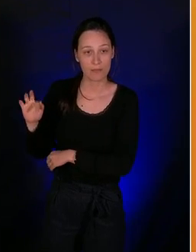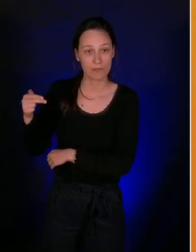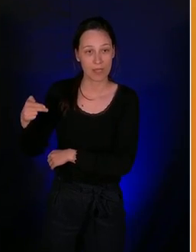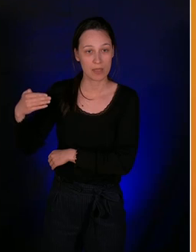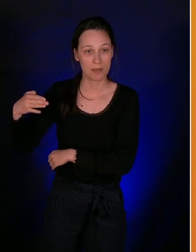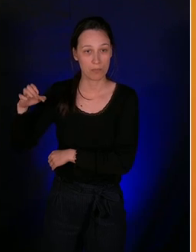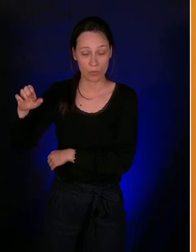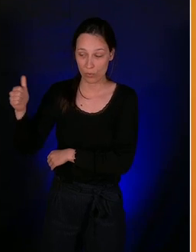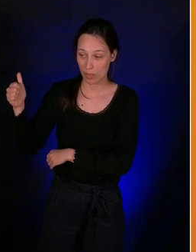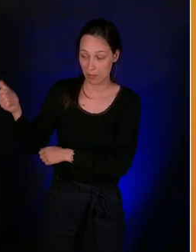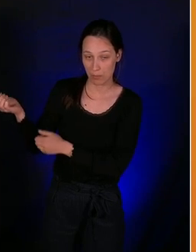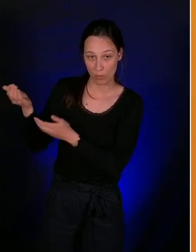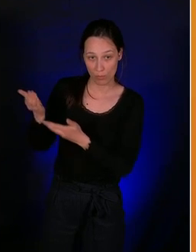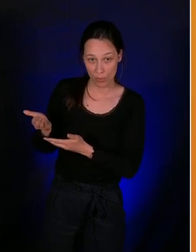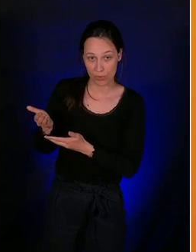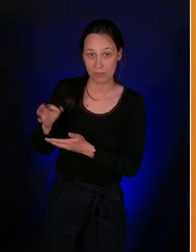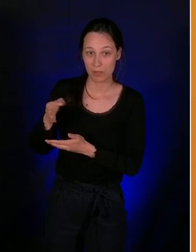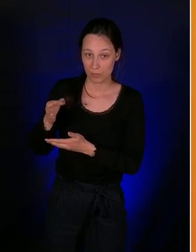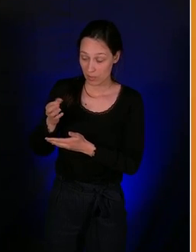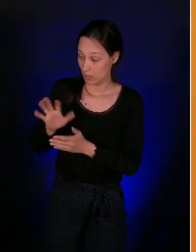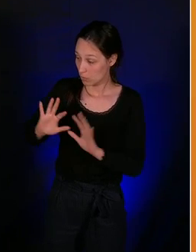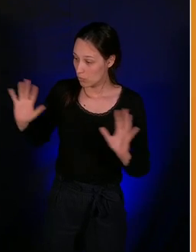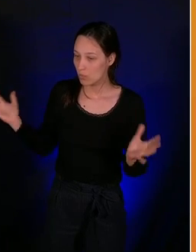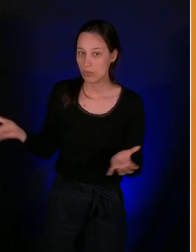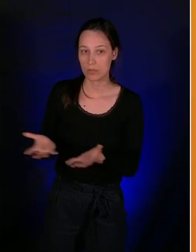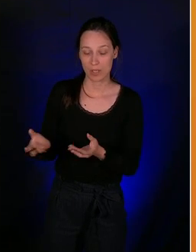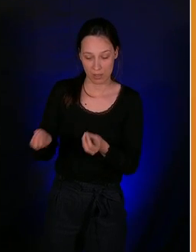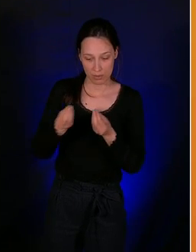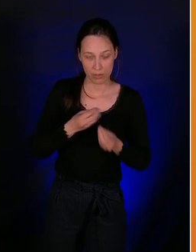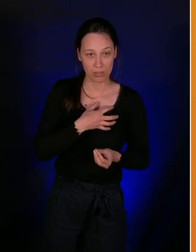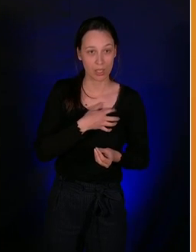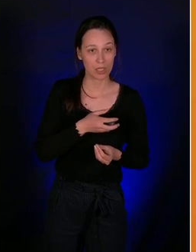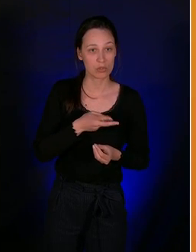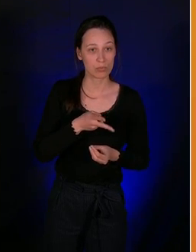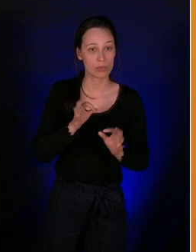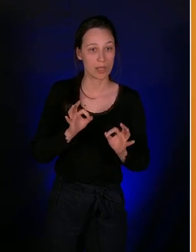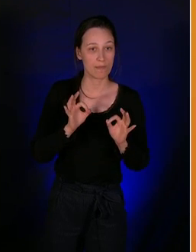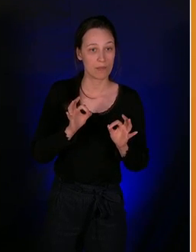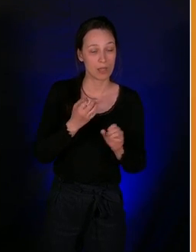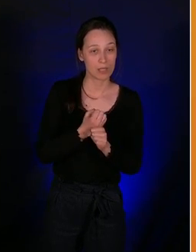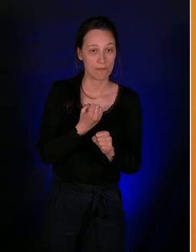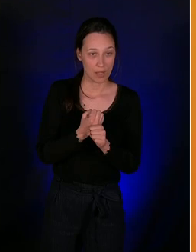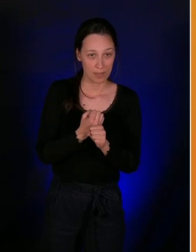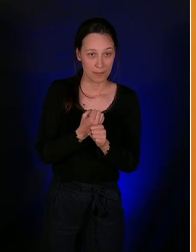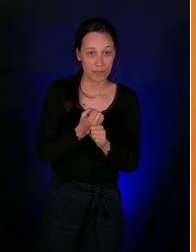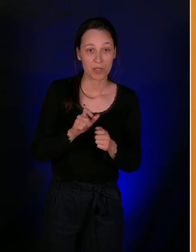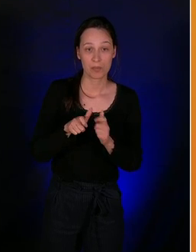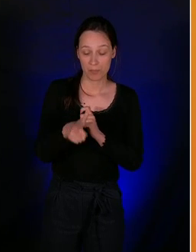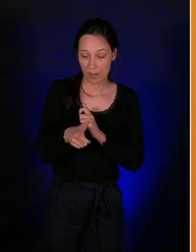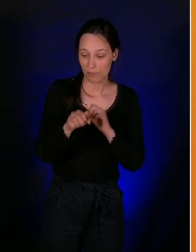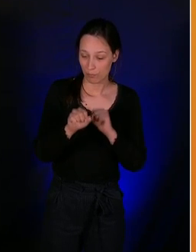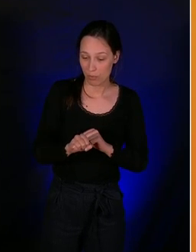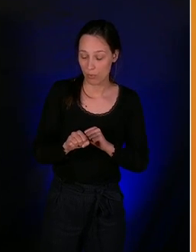pour qu'au niveau confédéral, nous arrivions à établir des revendications partagées par